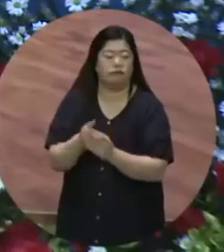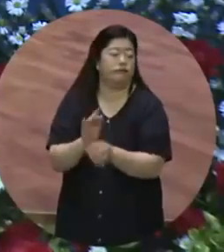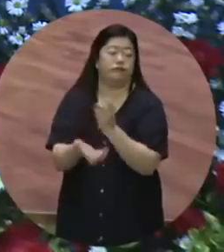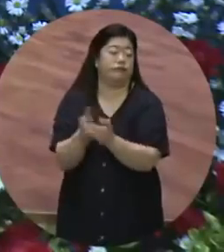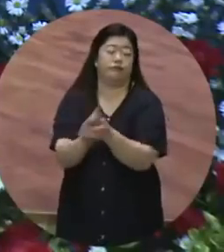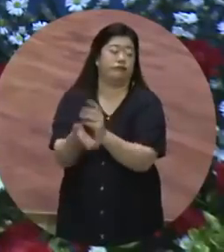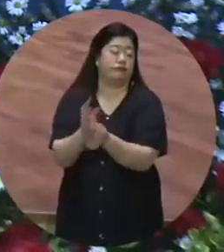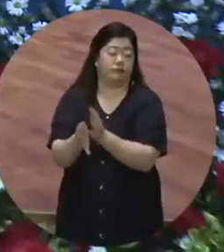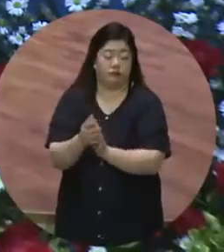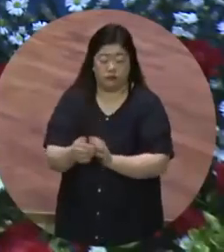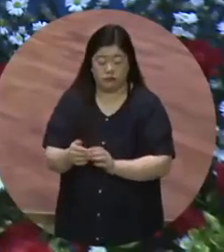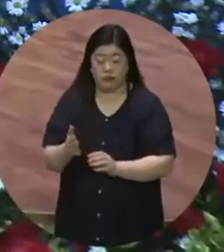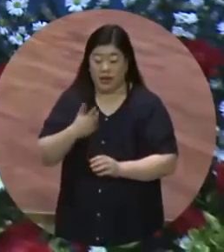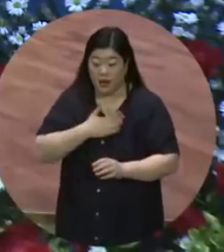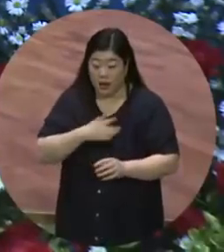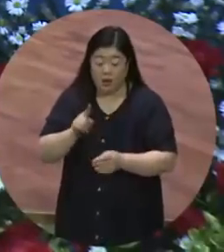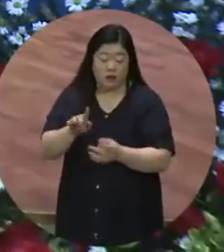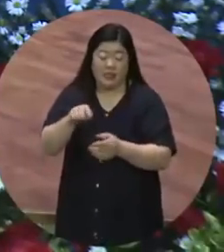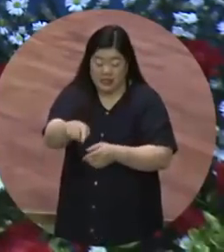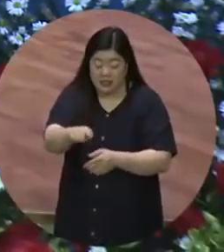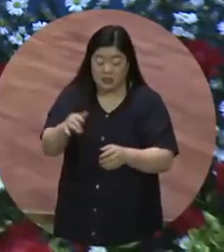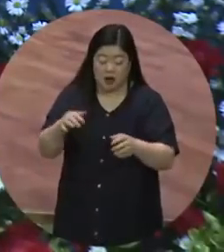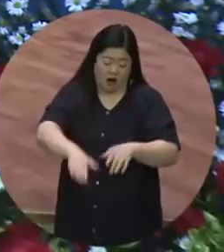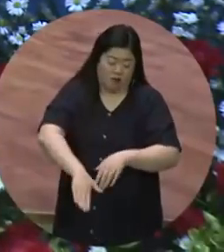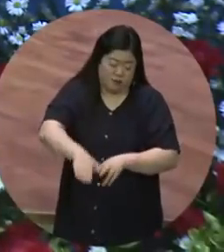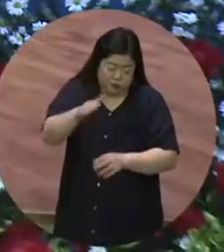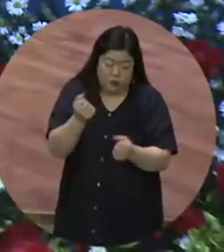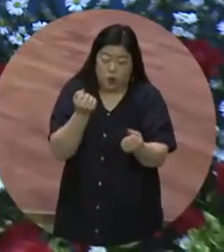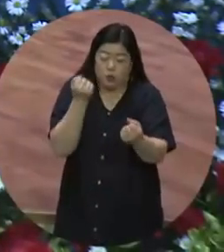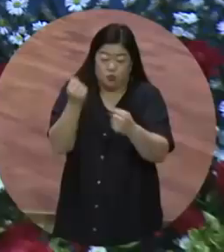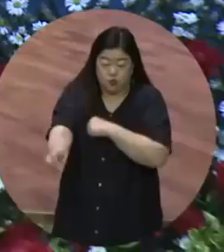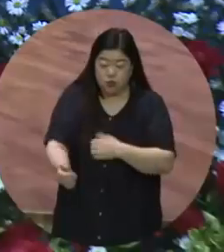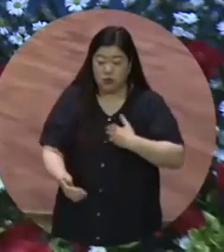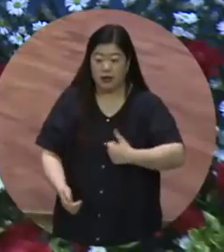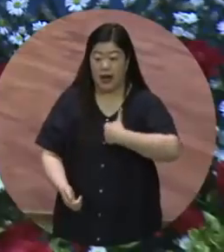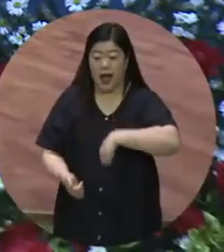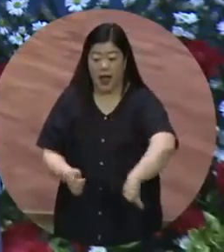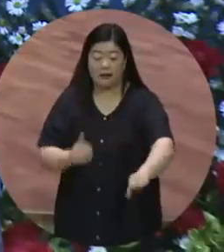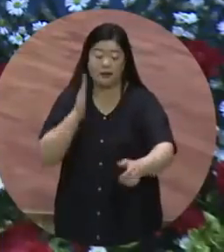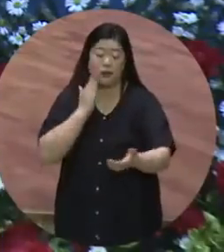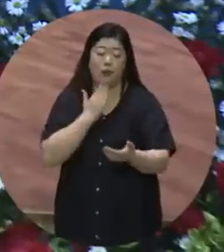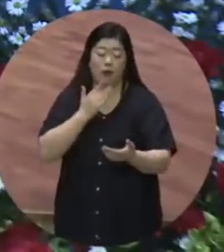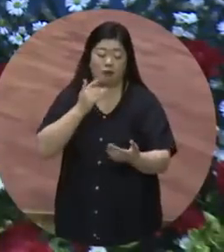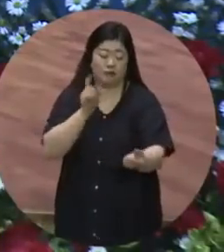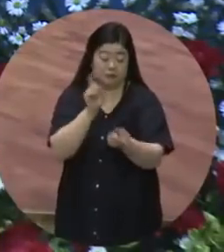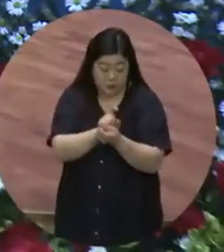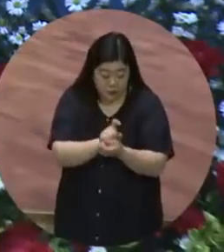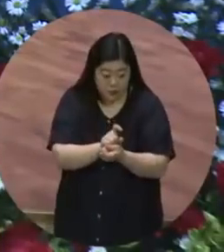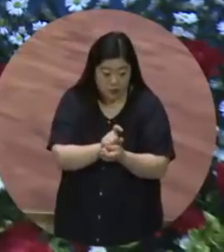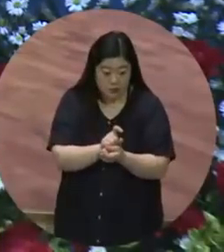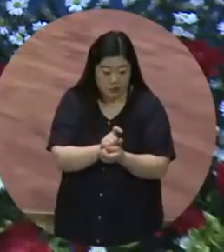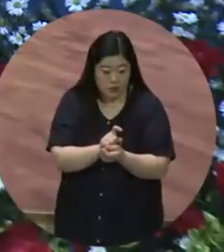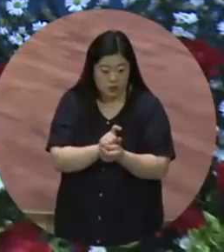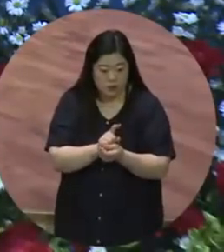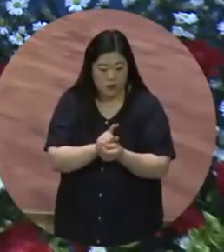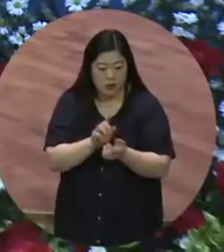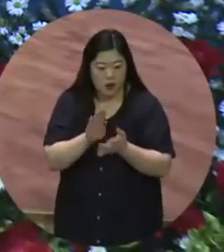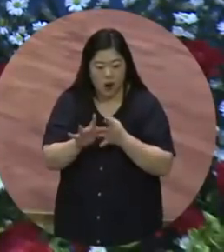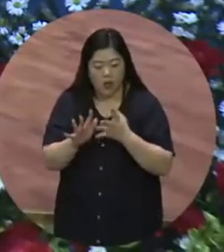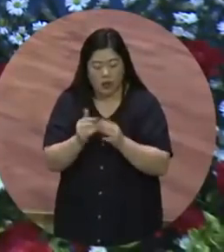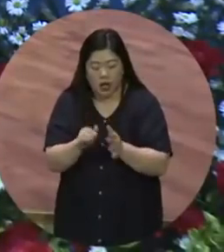준다를 줬어요. 나라에 집중으로 기도하게 한 거예요. 여러분 이삭이 기도 안 했겠어요. 평소 때 기도했어요.